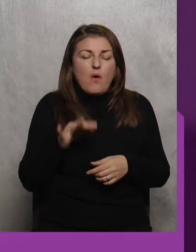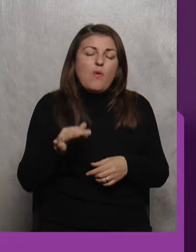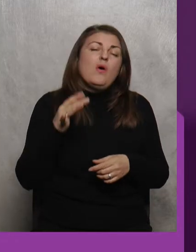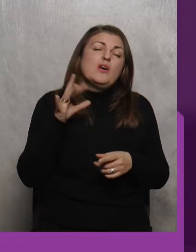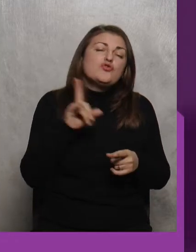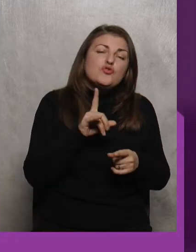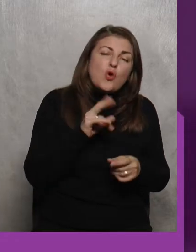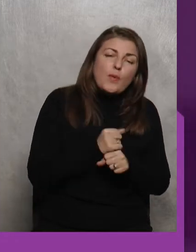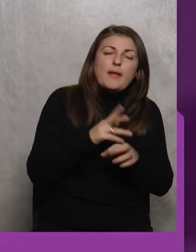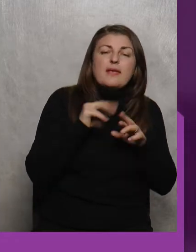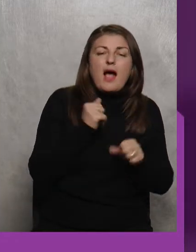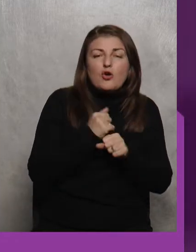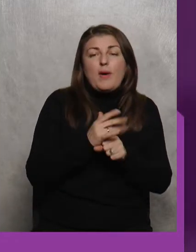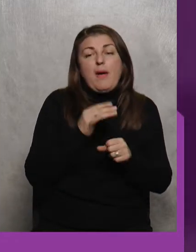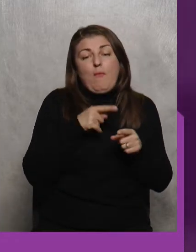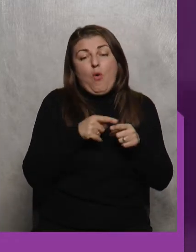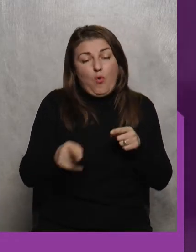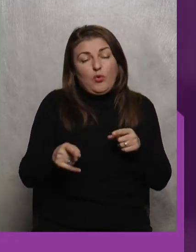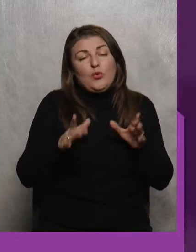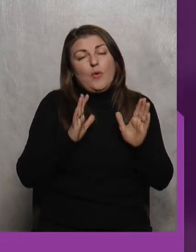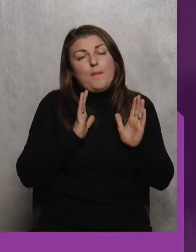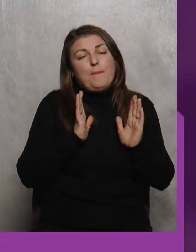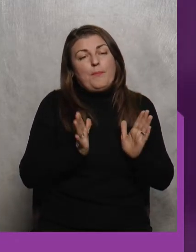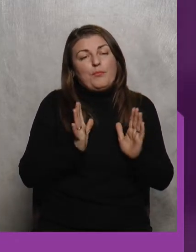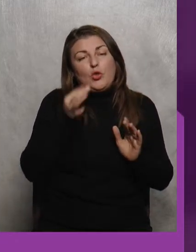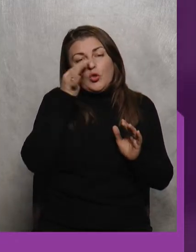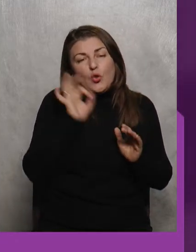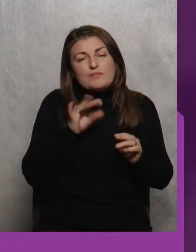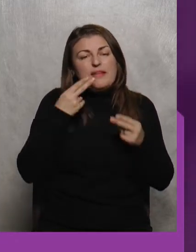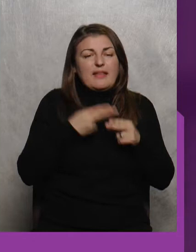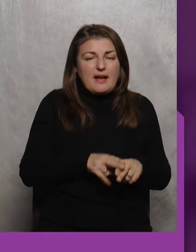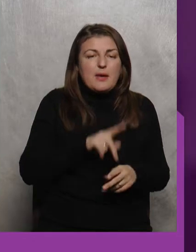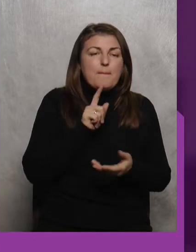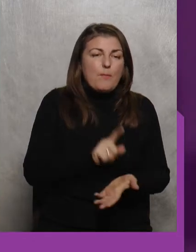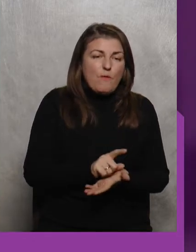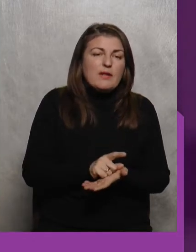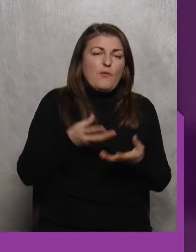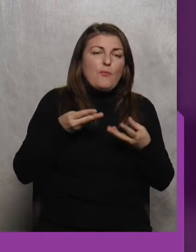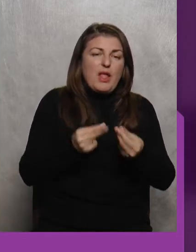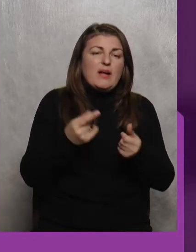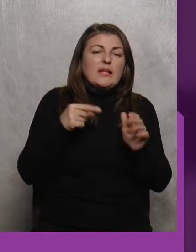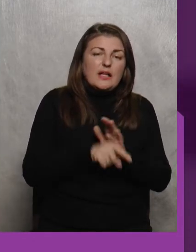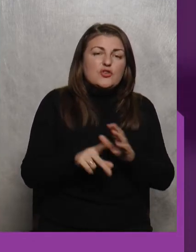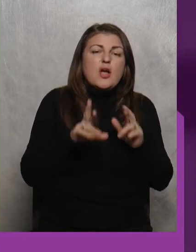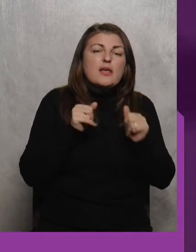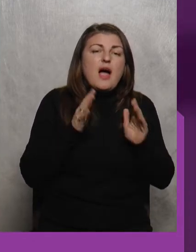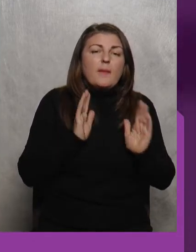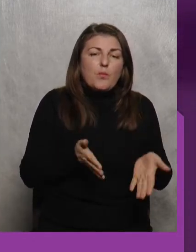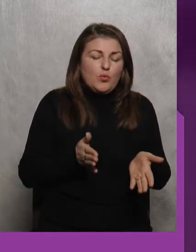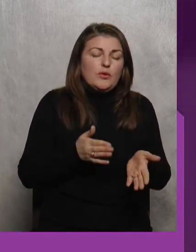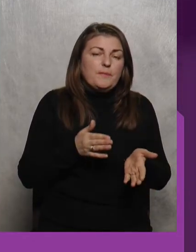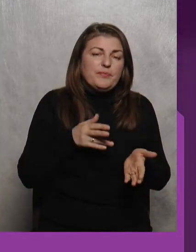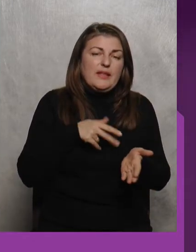робити, як робити. І по ходу поєдинка тільки досвід і техніка повинна впливати на те, що як буде